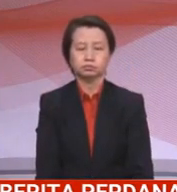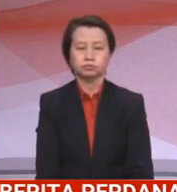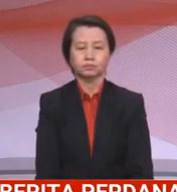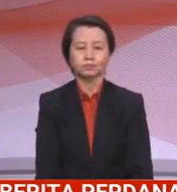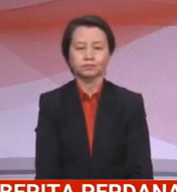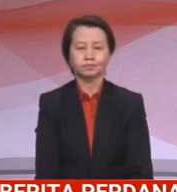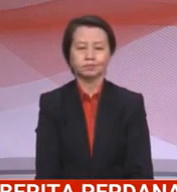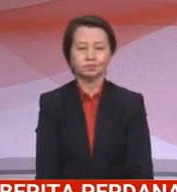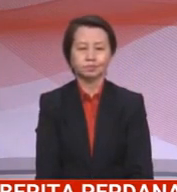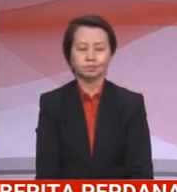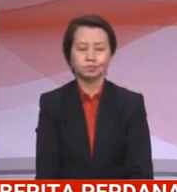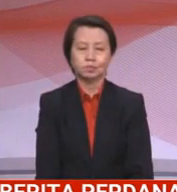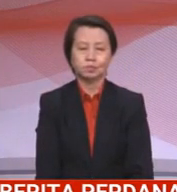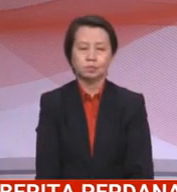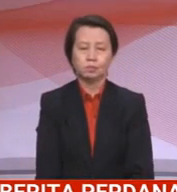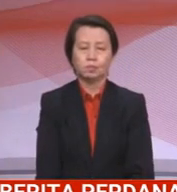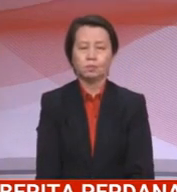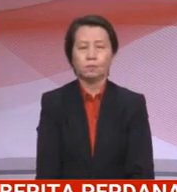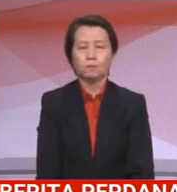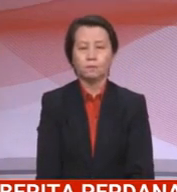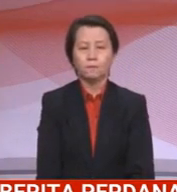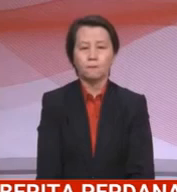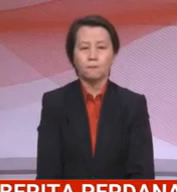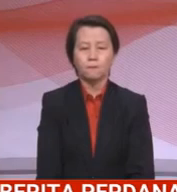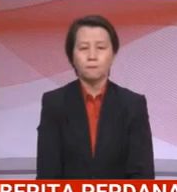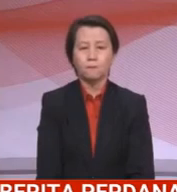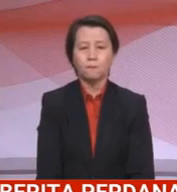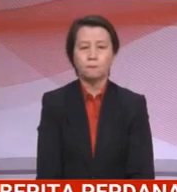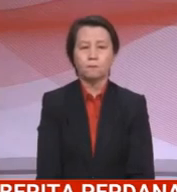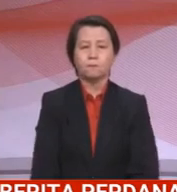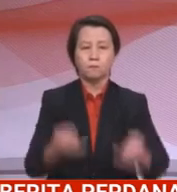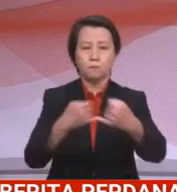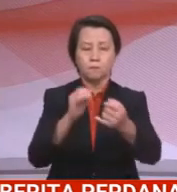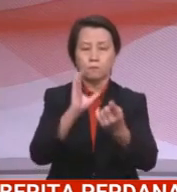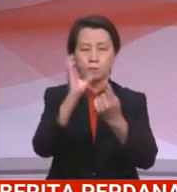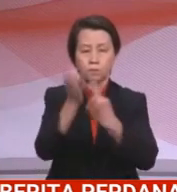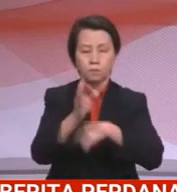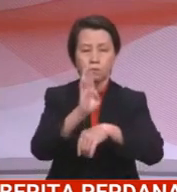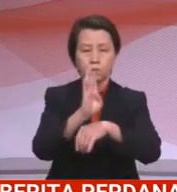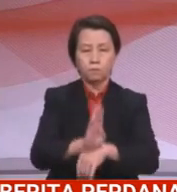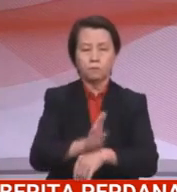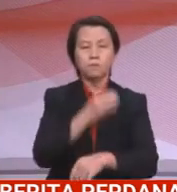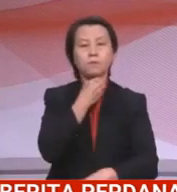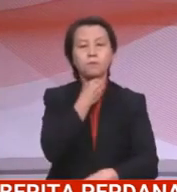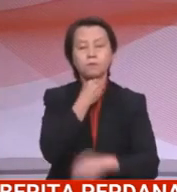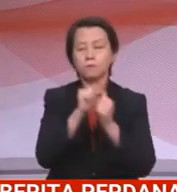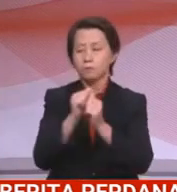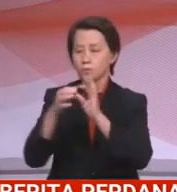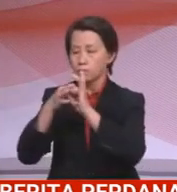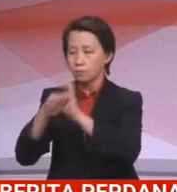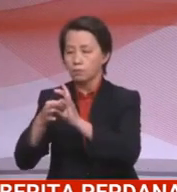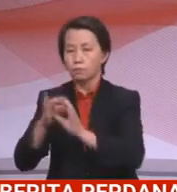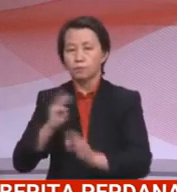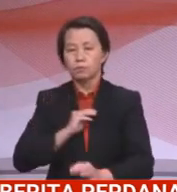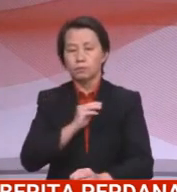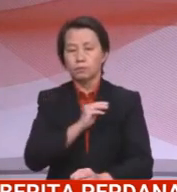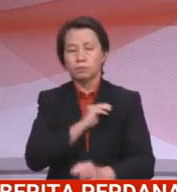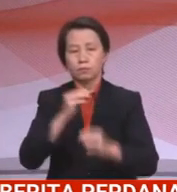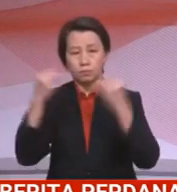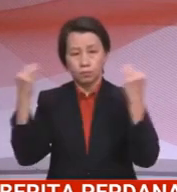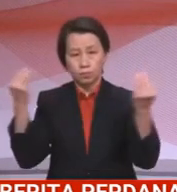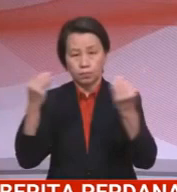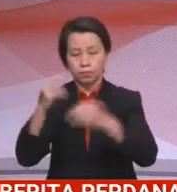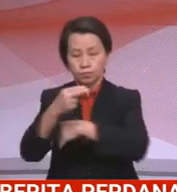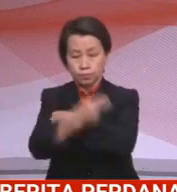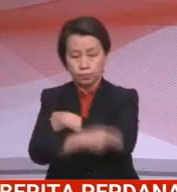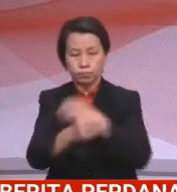hai hai di kecamatan kebudayaan jangan kesenian perak dengan kejut sama majelis kebudayaan